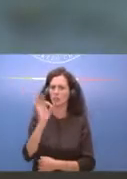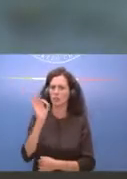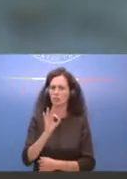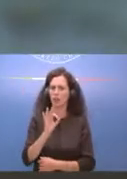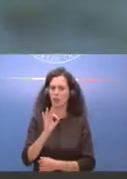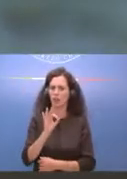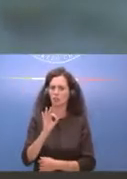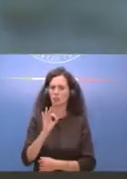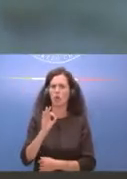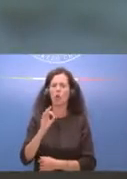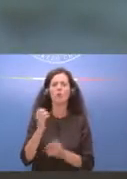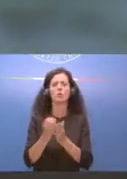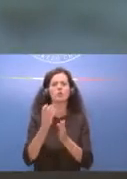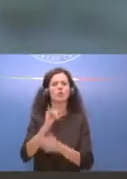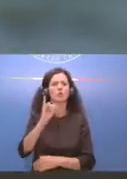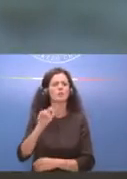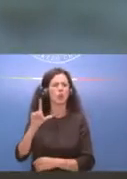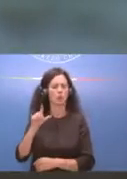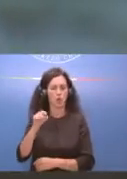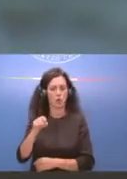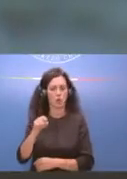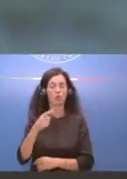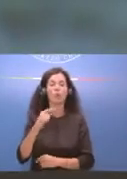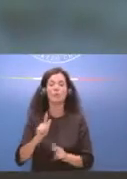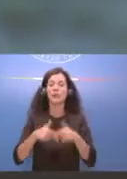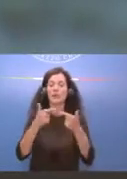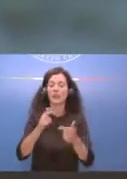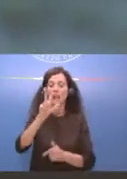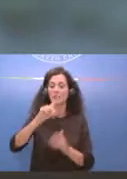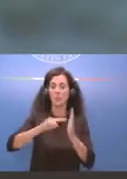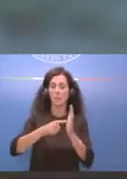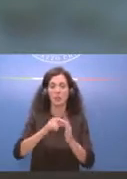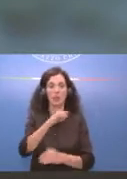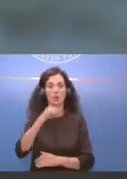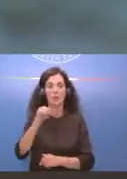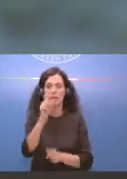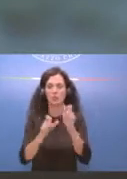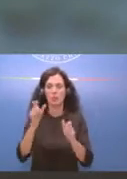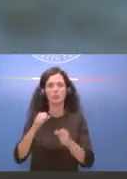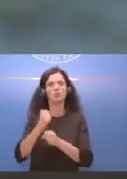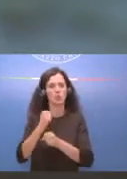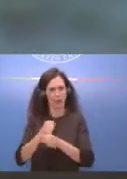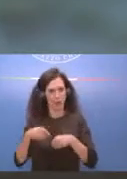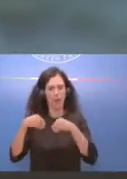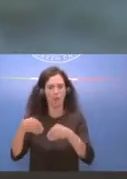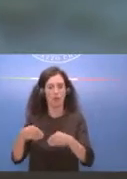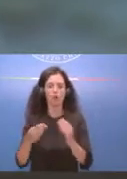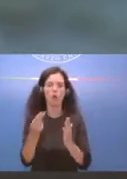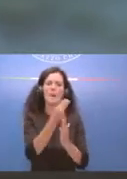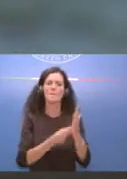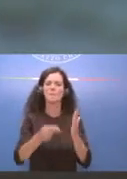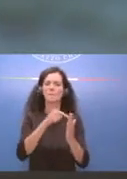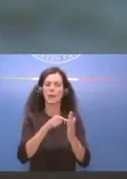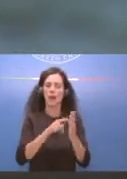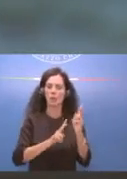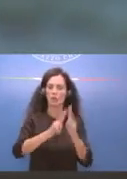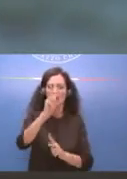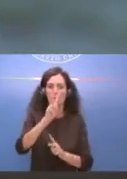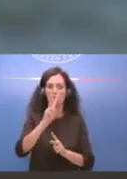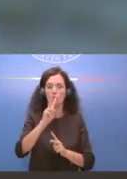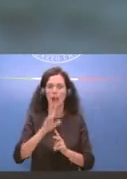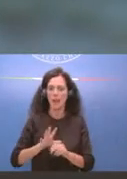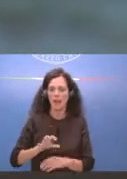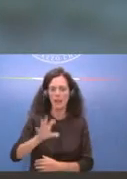impiega in maniera diretta e indiretta 3 milioni e mezzo di persone nel piano nazionale di ripresa e resilienza